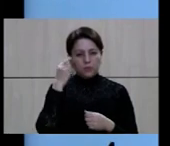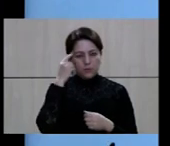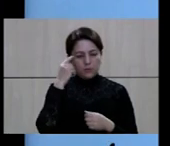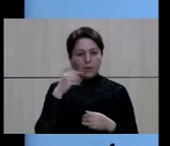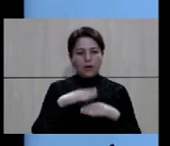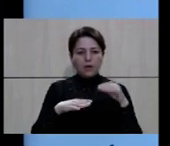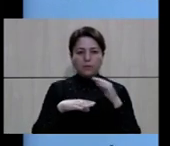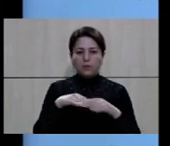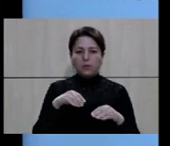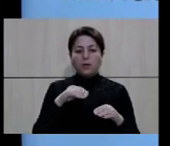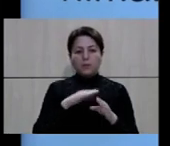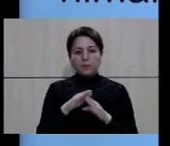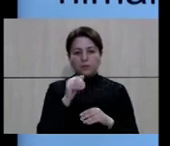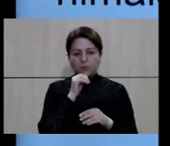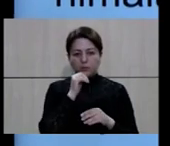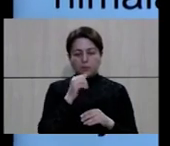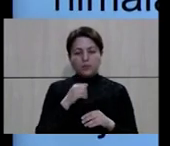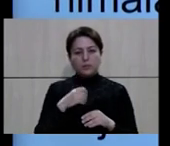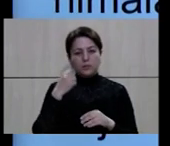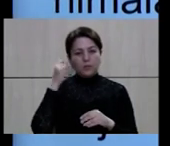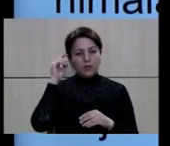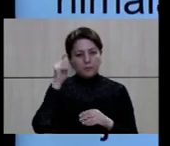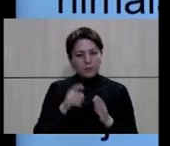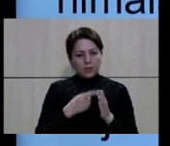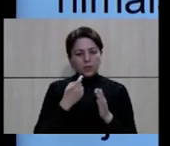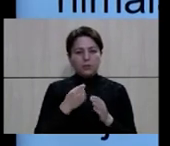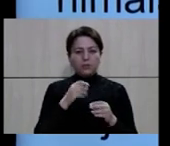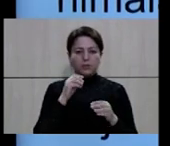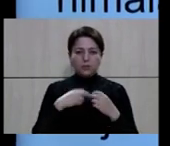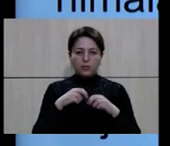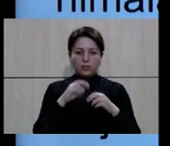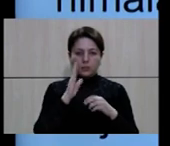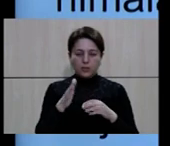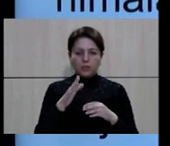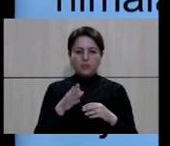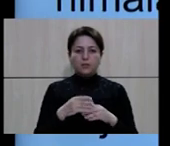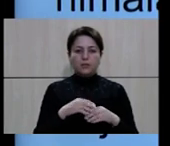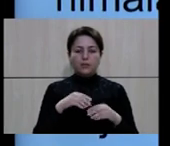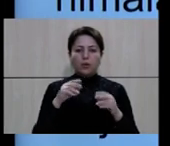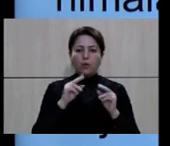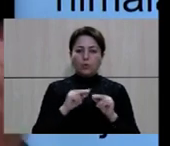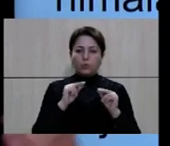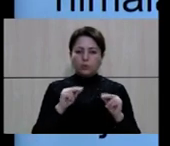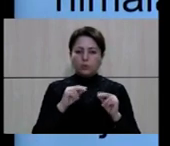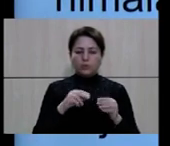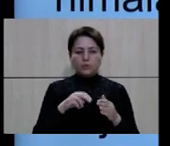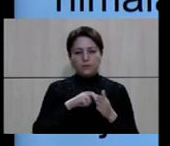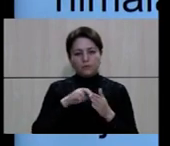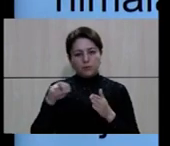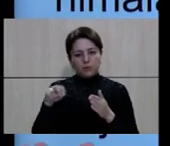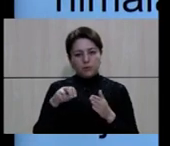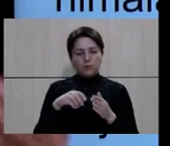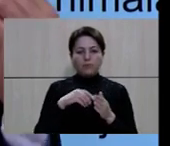bajarib ko'rsangiz, o'z bilim ko'nikmalaringizni amaliy bajarib ko'rib, ustozingizga ijtimoiy tarmoq orqali uni video